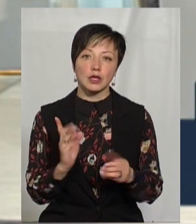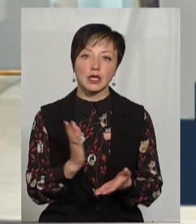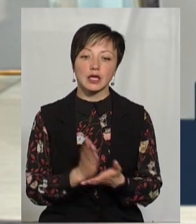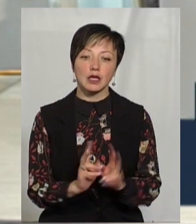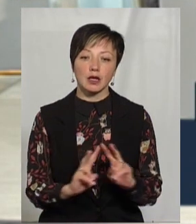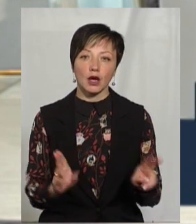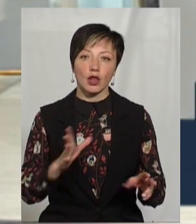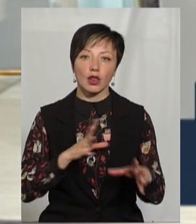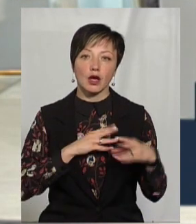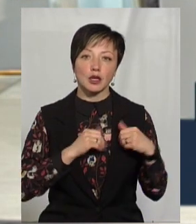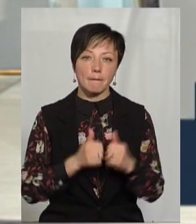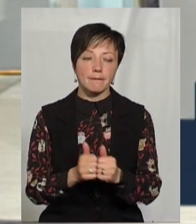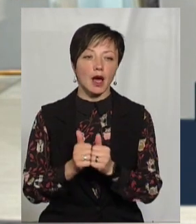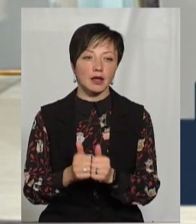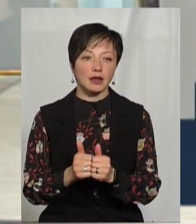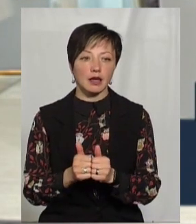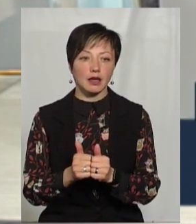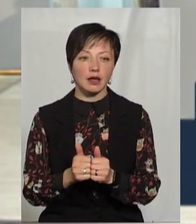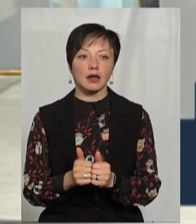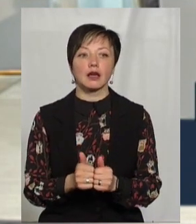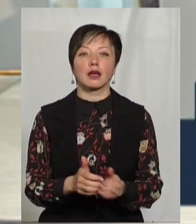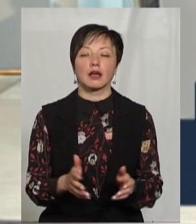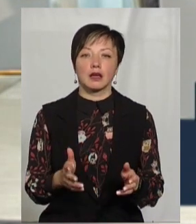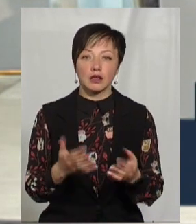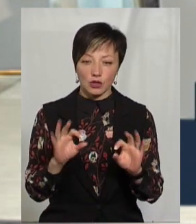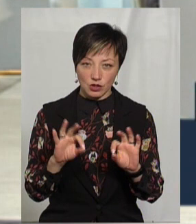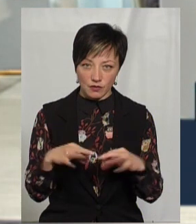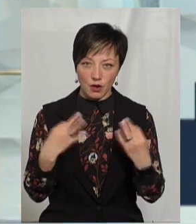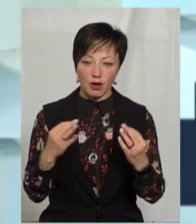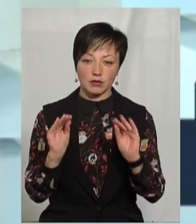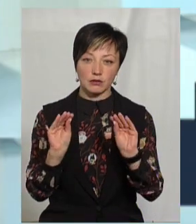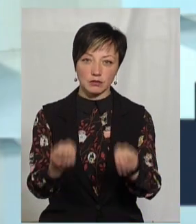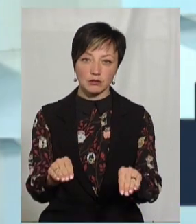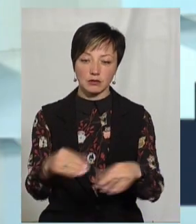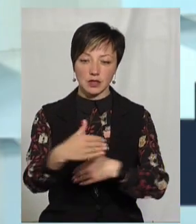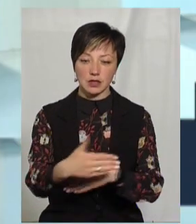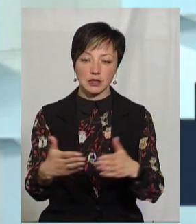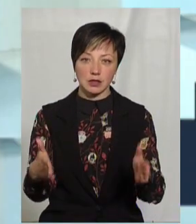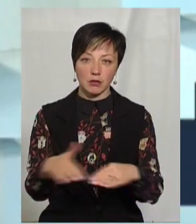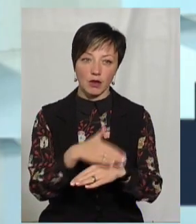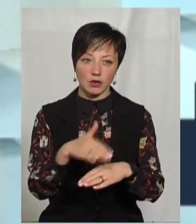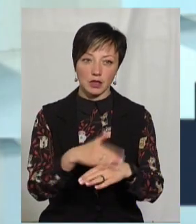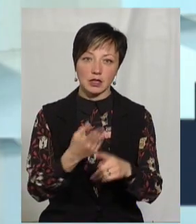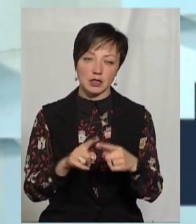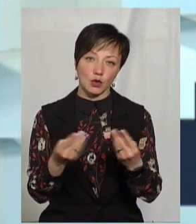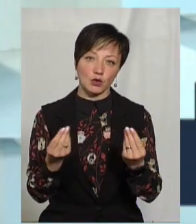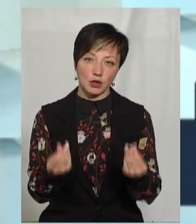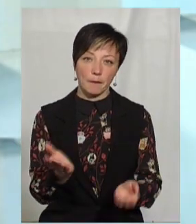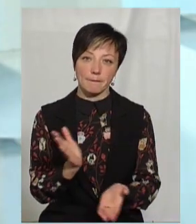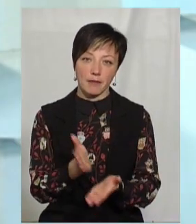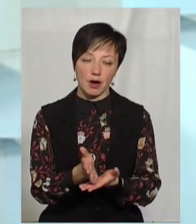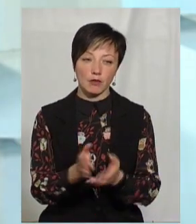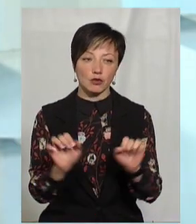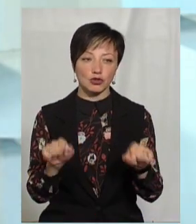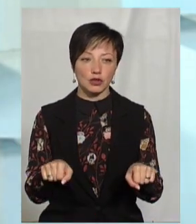є як наші партнери в цій справі, вони дозволяють нам ставити благодійні скриньки. І з цих грошей ми